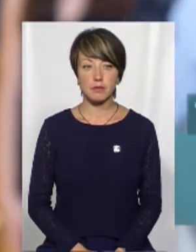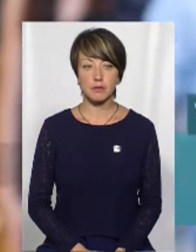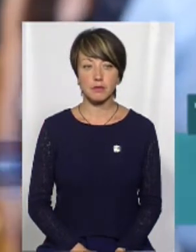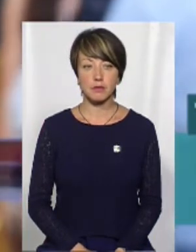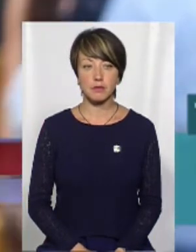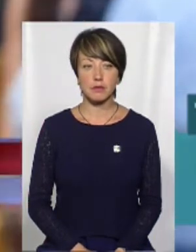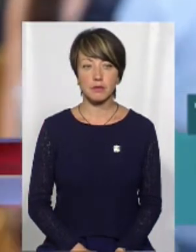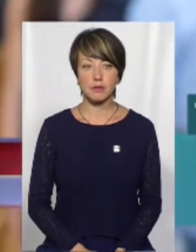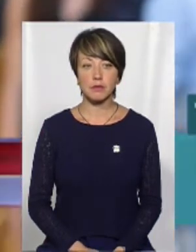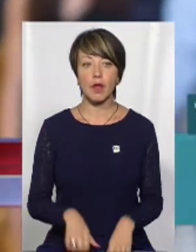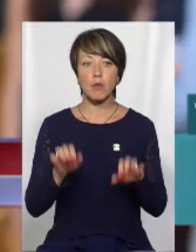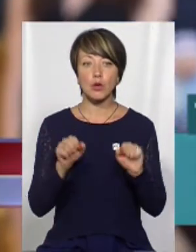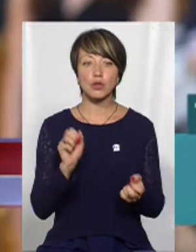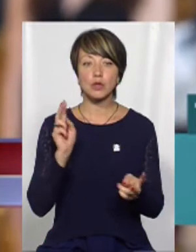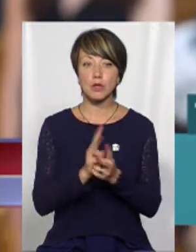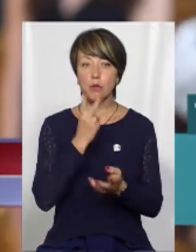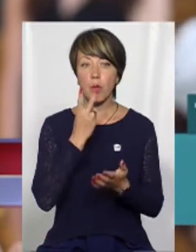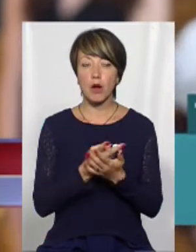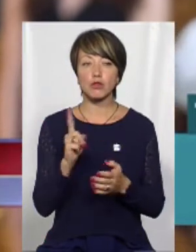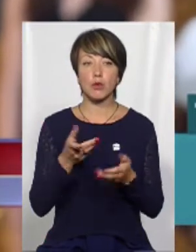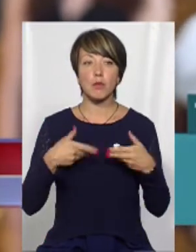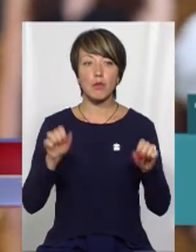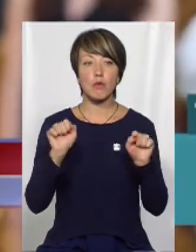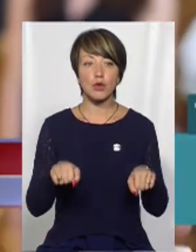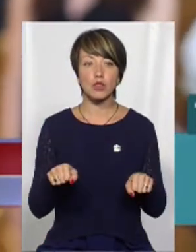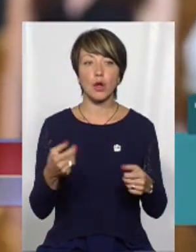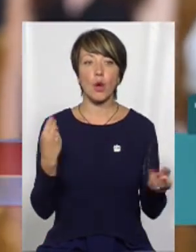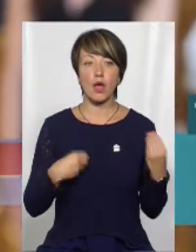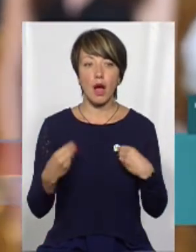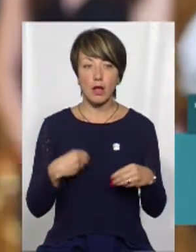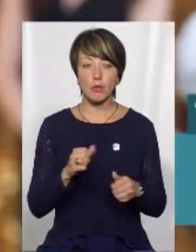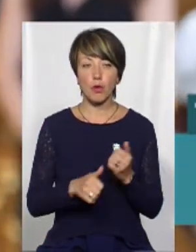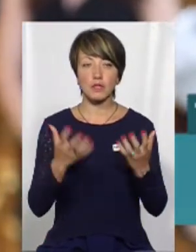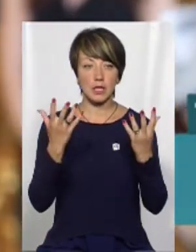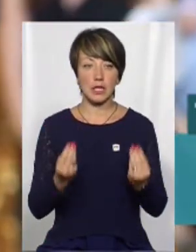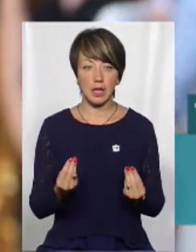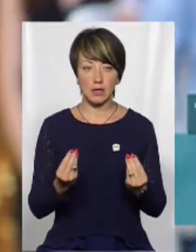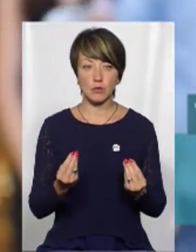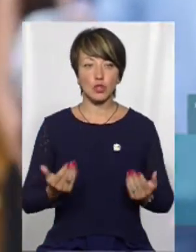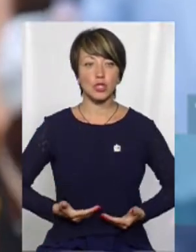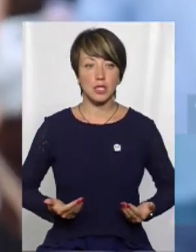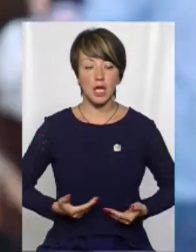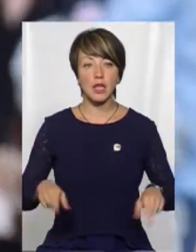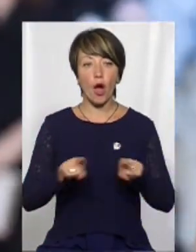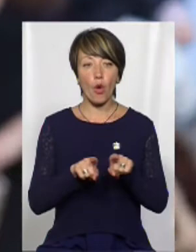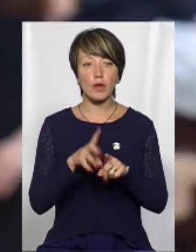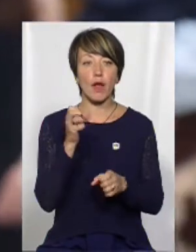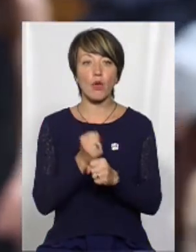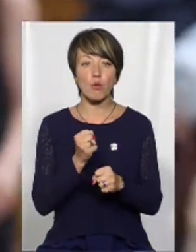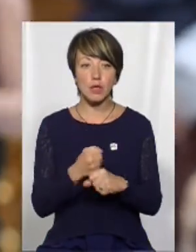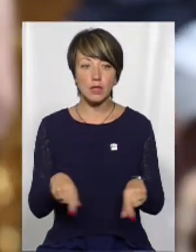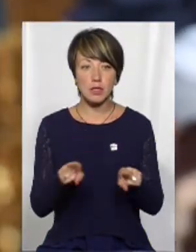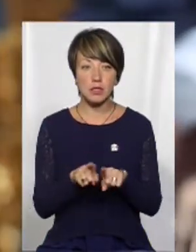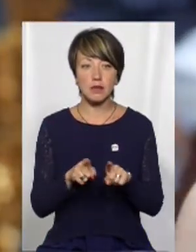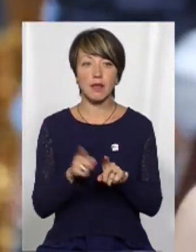Можемо зустріти, побачити те, в принципі, що ми можемо одягати в повсякденному житті. Також на роботу, також